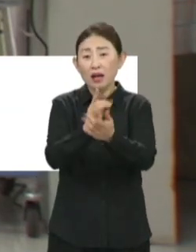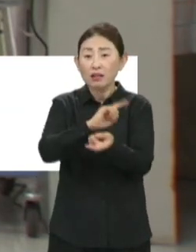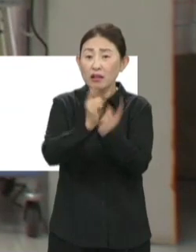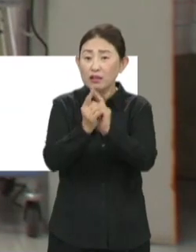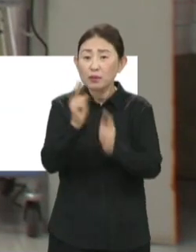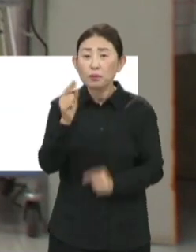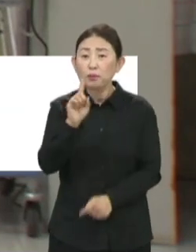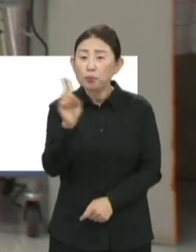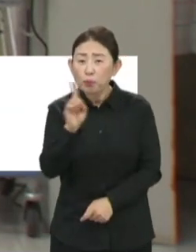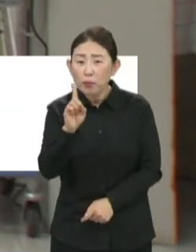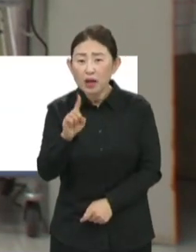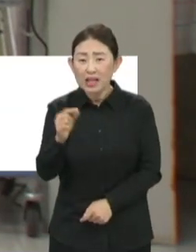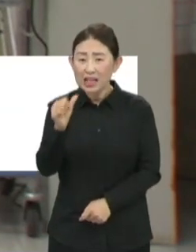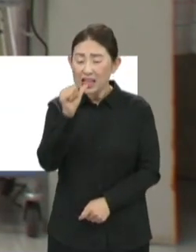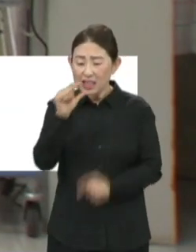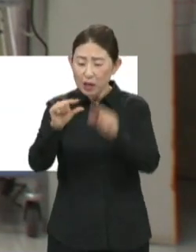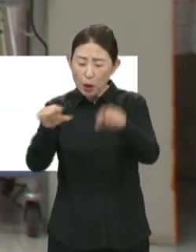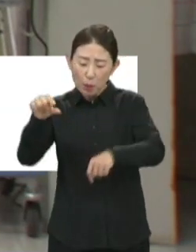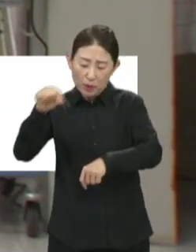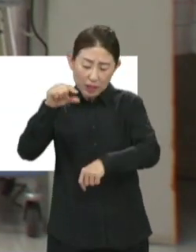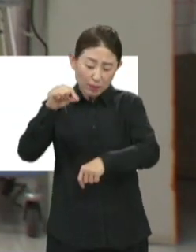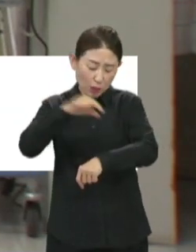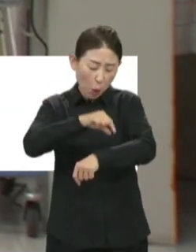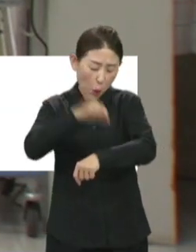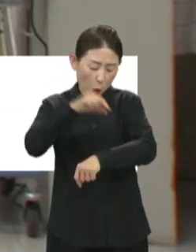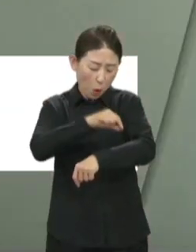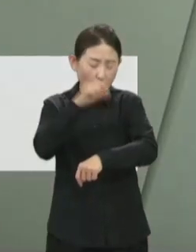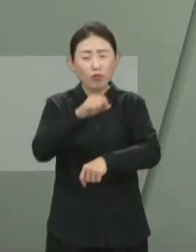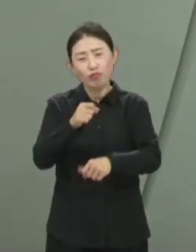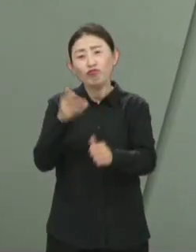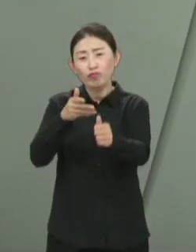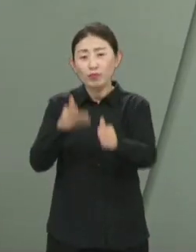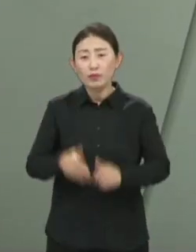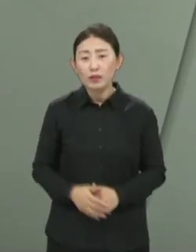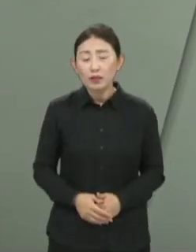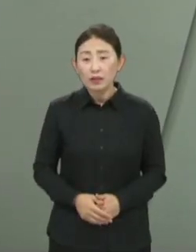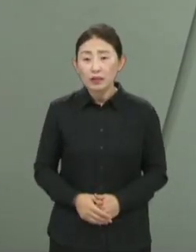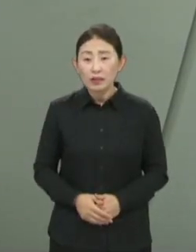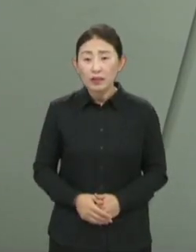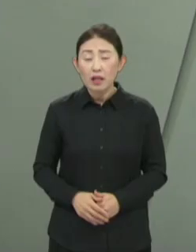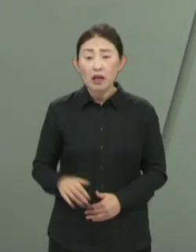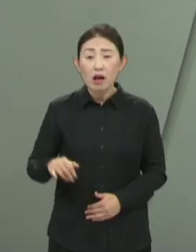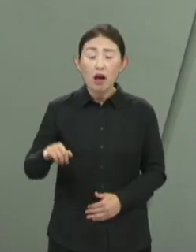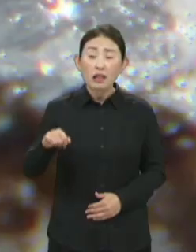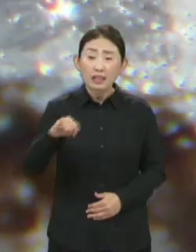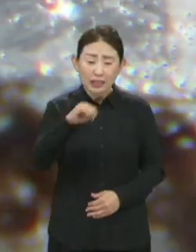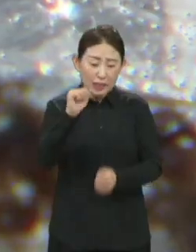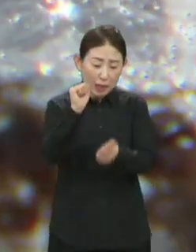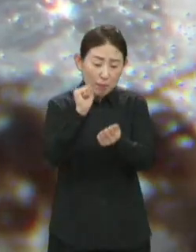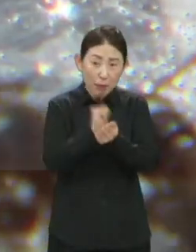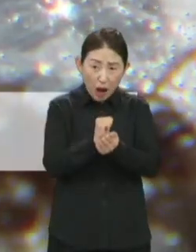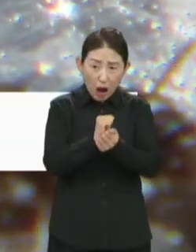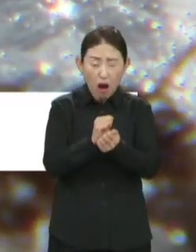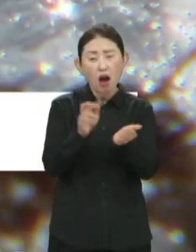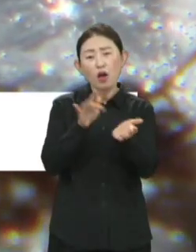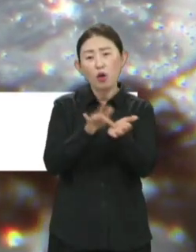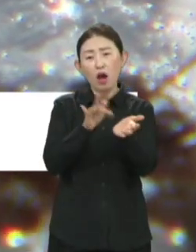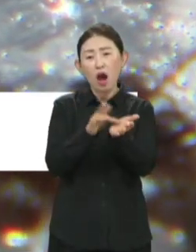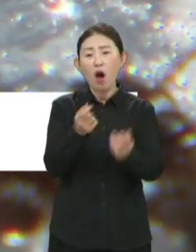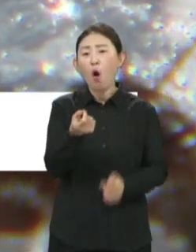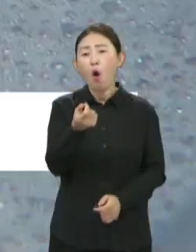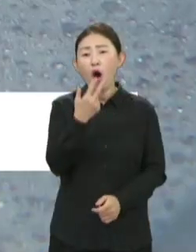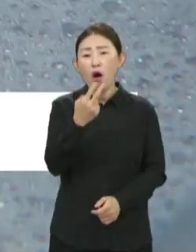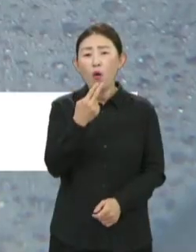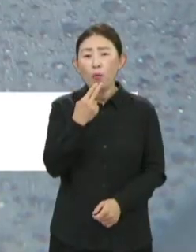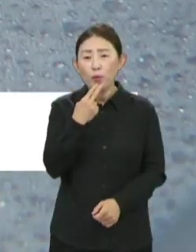위험하시고요. 일반적으로 떼어내게 되면 핀셋으로 떼어내는 것을 추천드립니다. 진드기 매개 감염 질환은 아직 효과적인 치료제가 없어